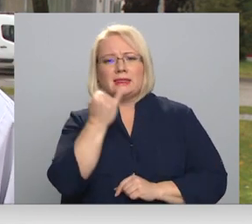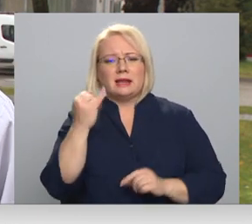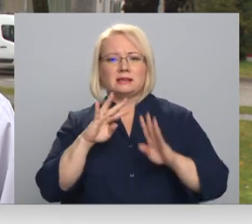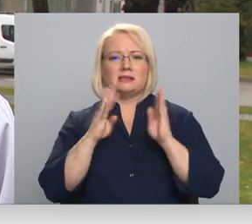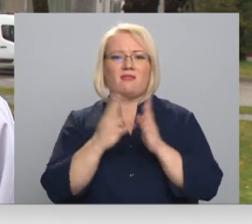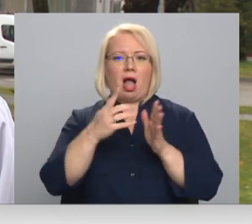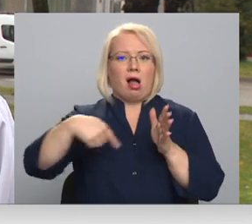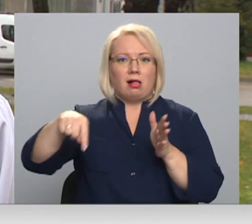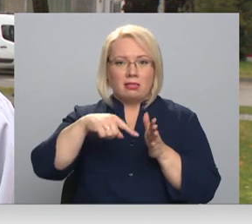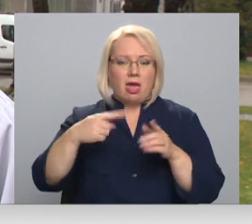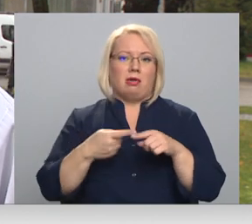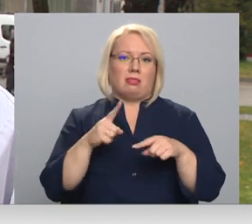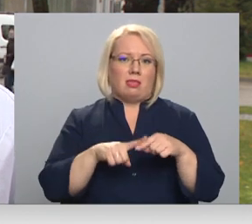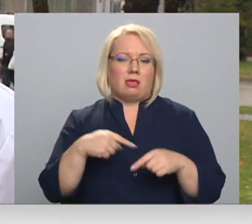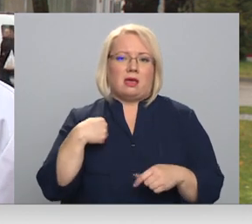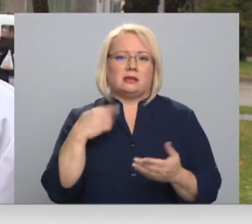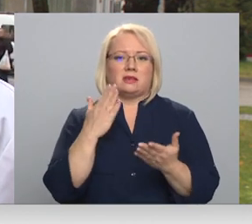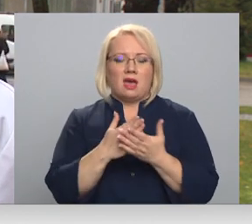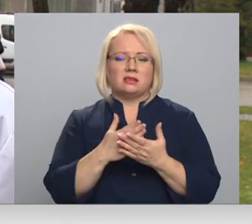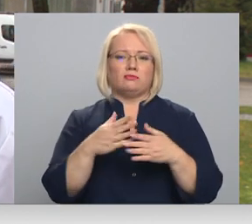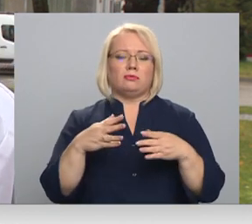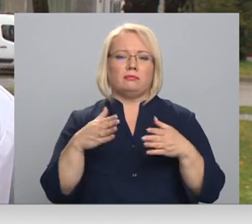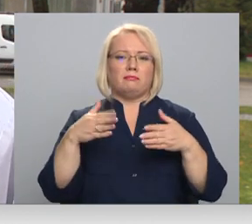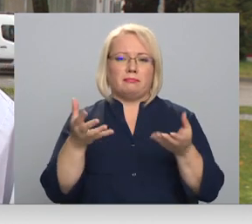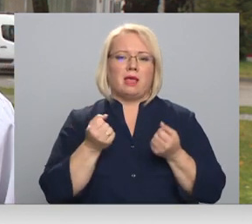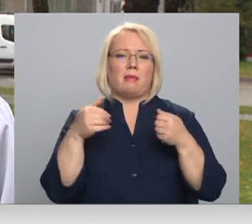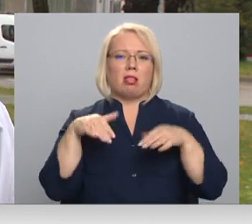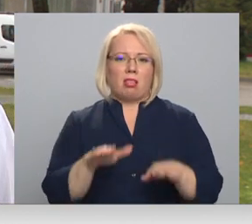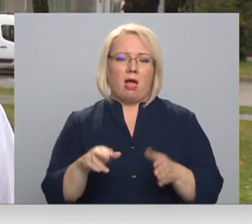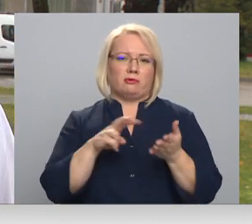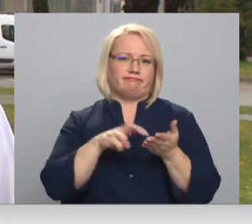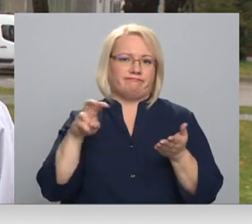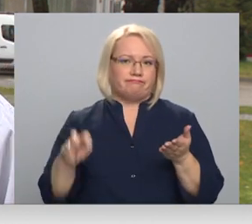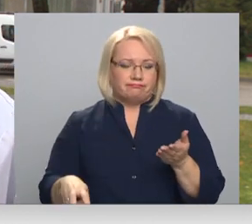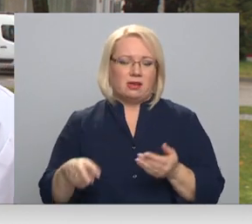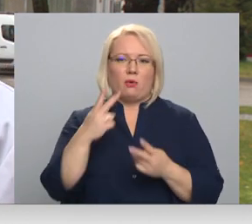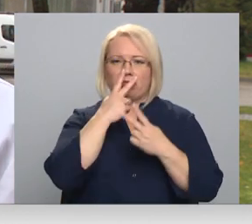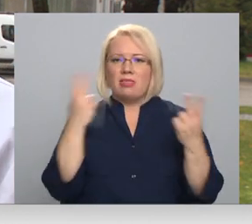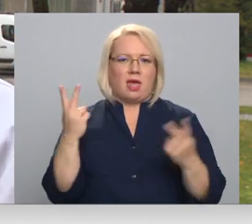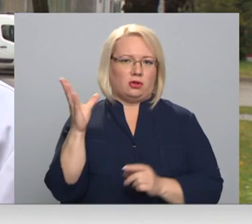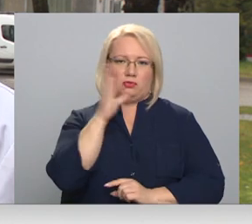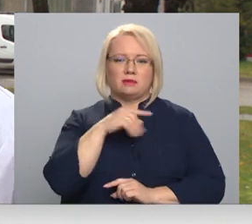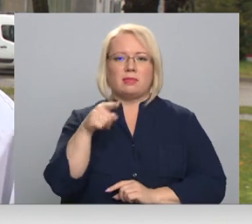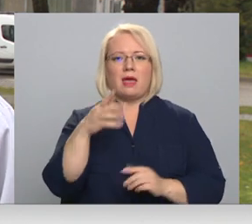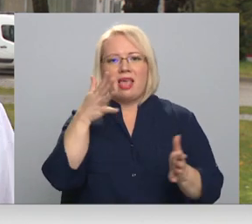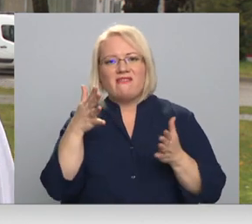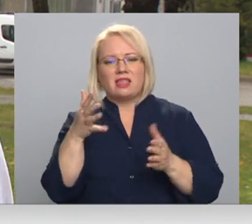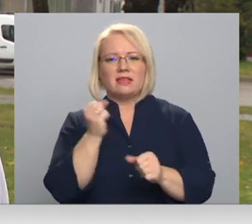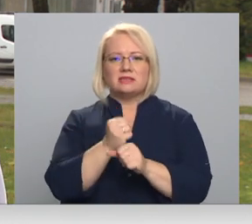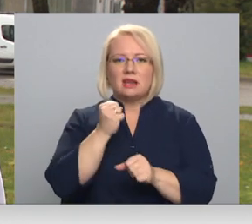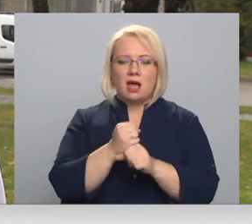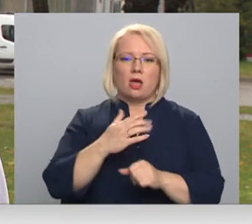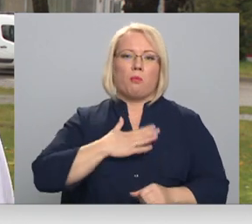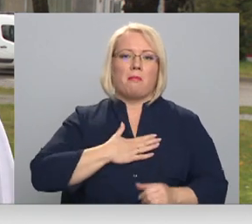valdē, tad es esmu pieņēmis lēmumu atstāt šo valdi, jo es vairāk neredzu iespēju tajā efektīvi strādāt, un manā